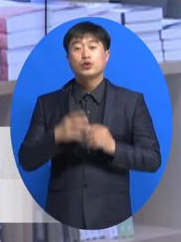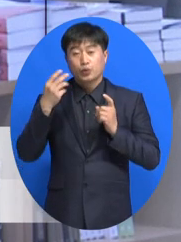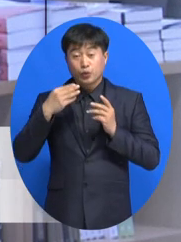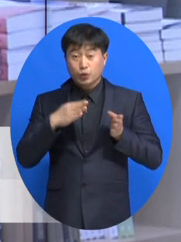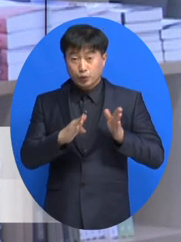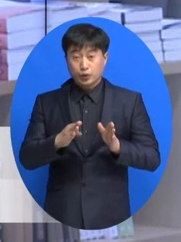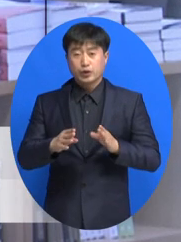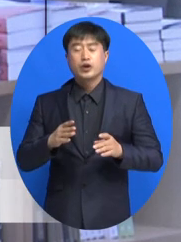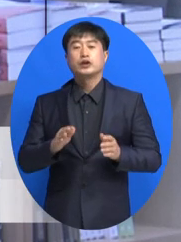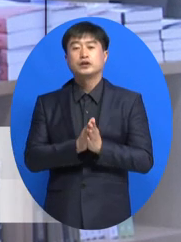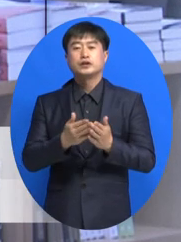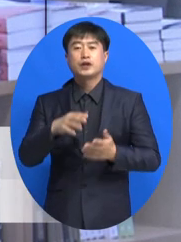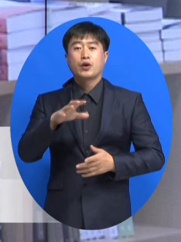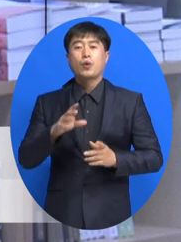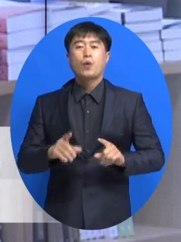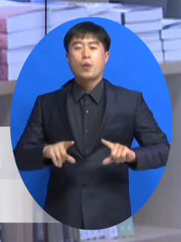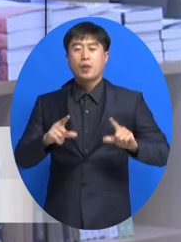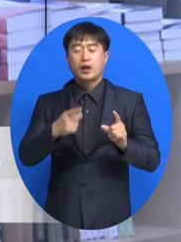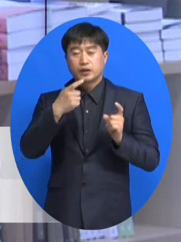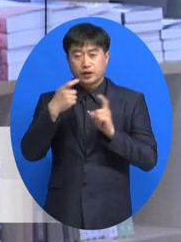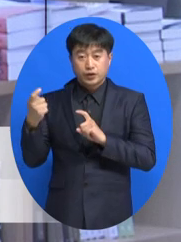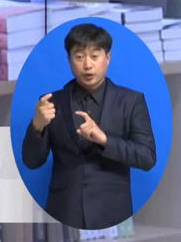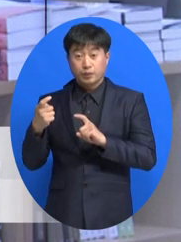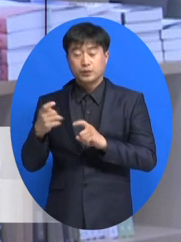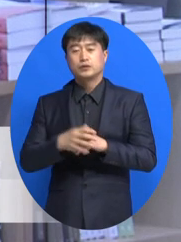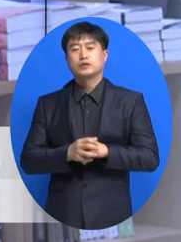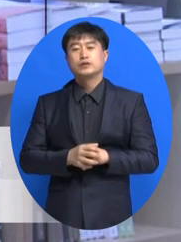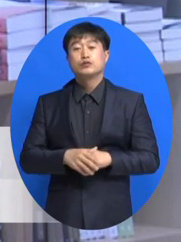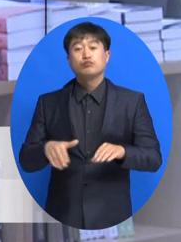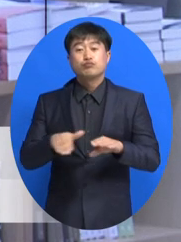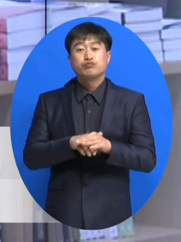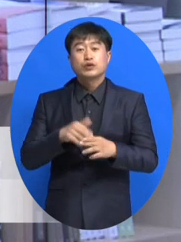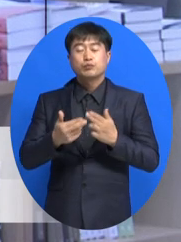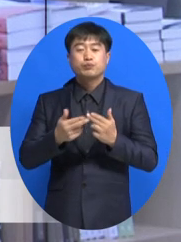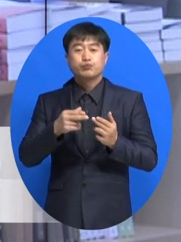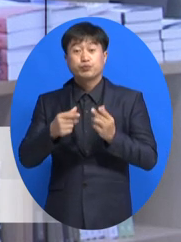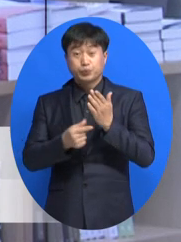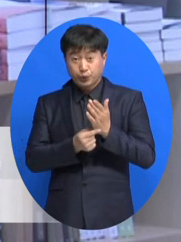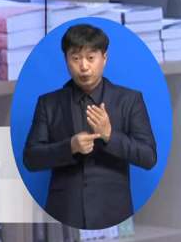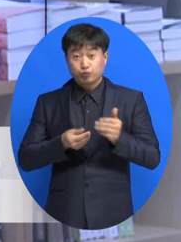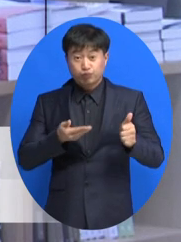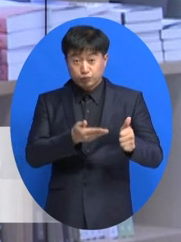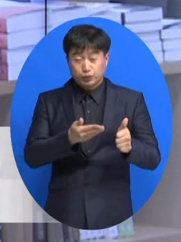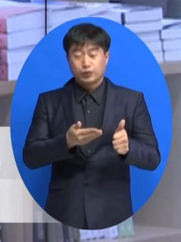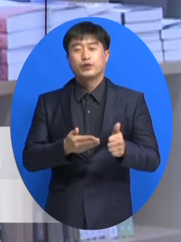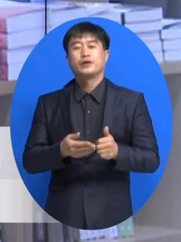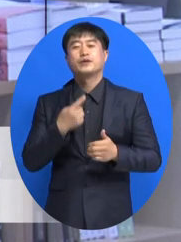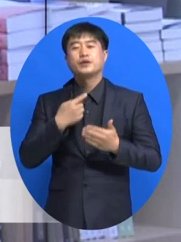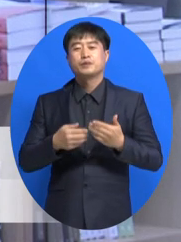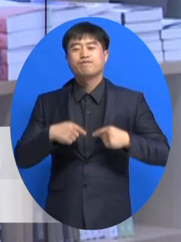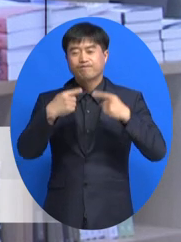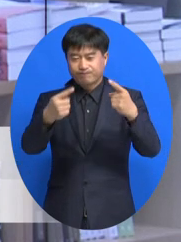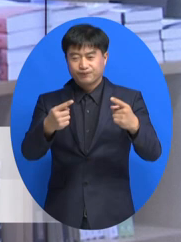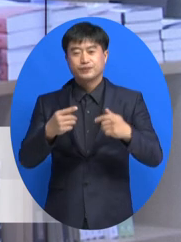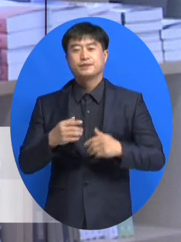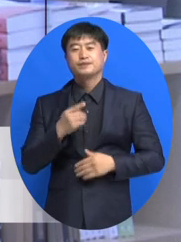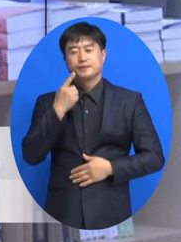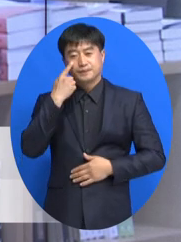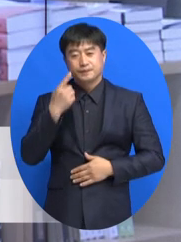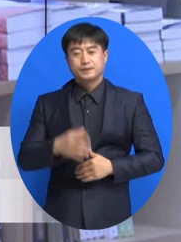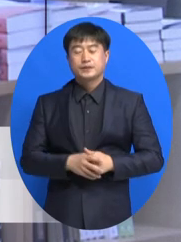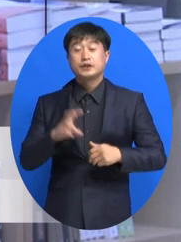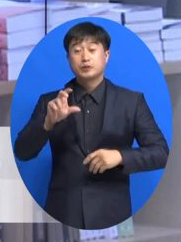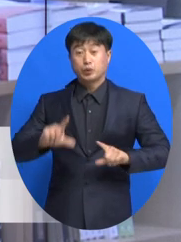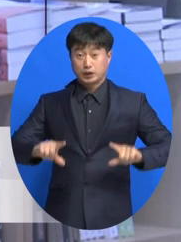기념해 지역 서점 방문 시 추첨 통해 문화상품권을 준다고 하니까요. 서점 가실 일 있으면 참여해 보시죠. 25일까지